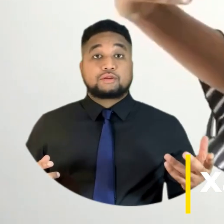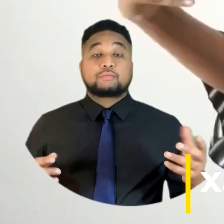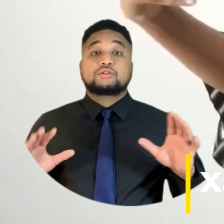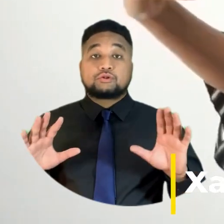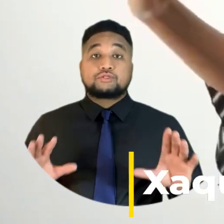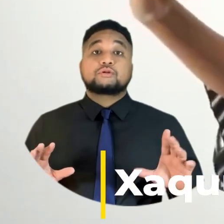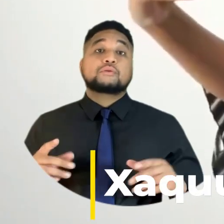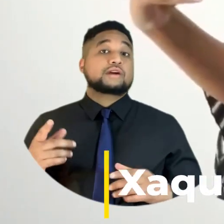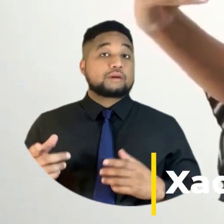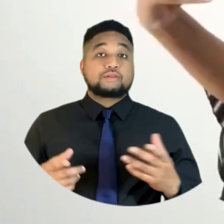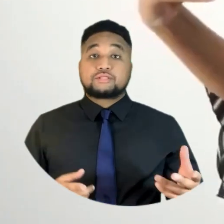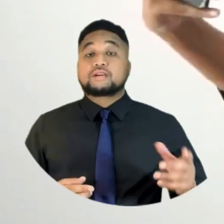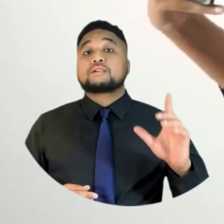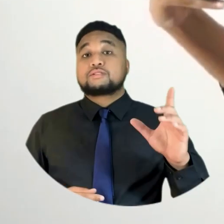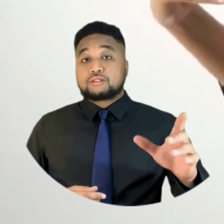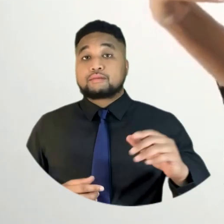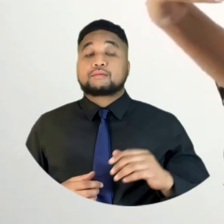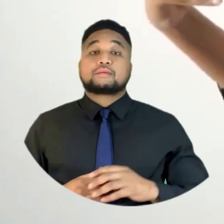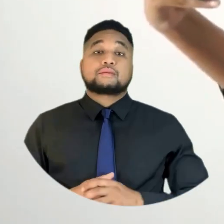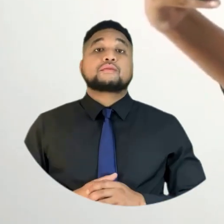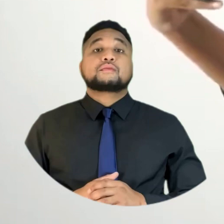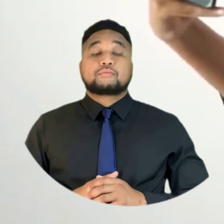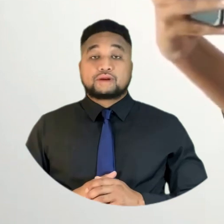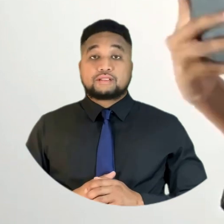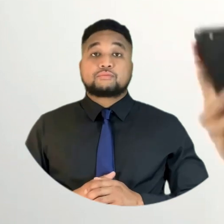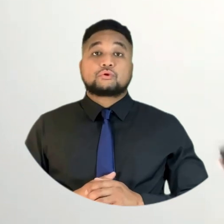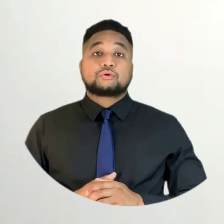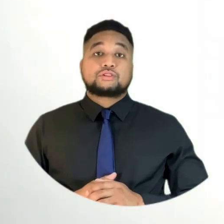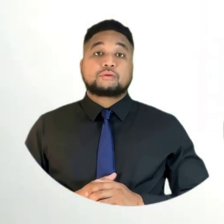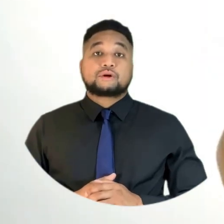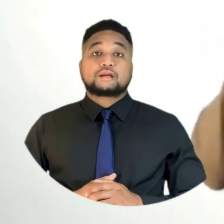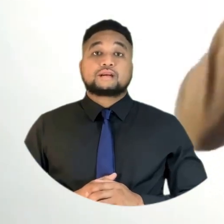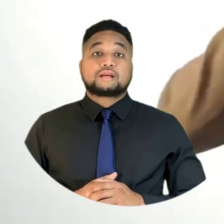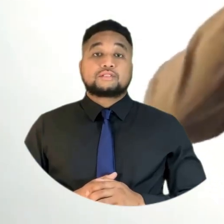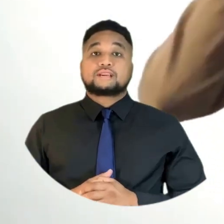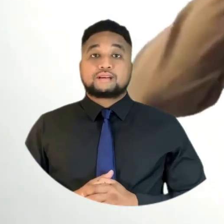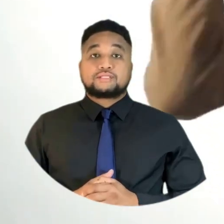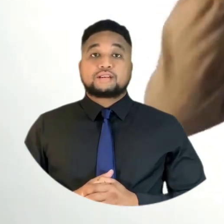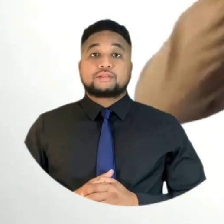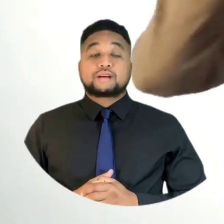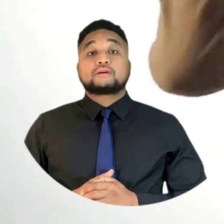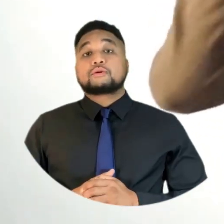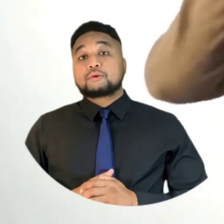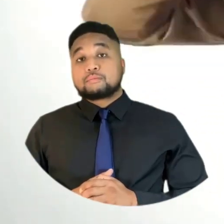weeyaane orood laguma gaare adduun waa ebtaala weyne